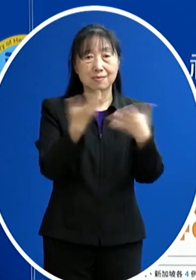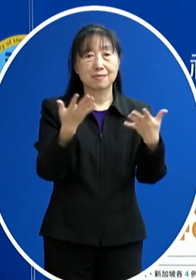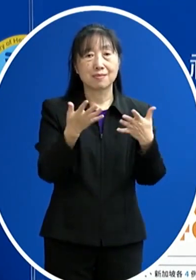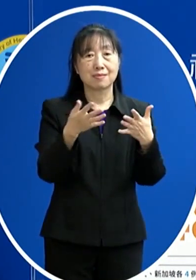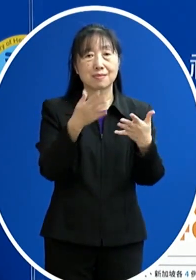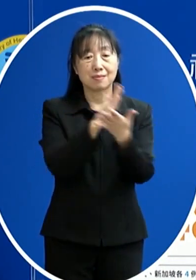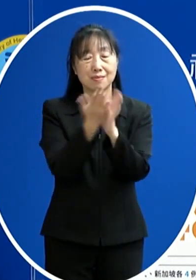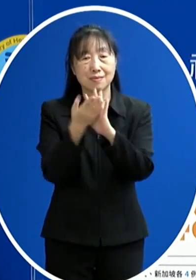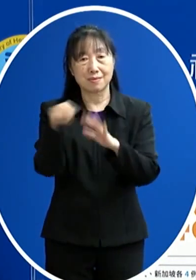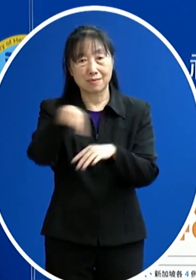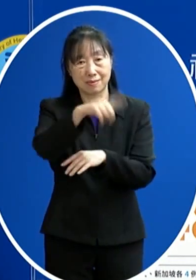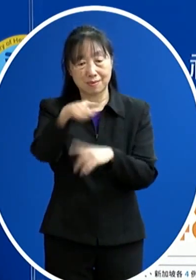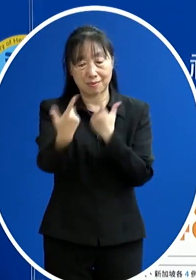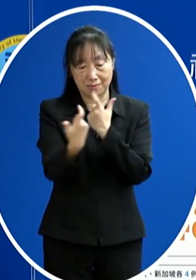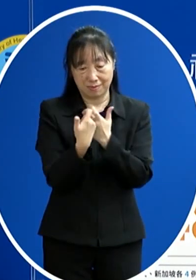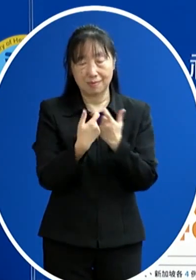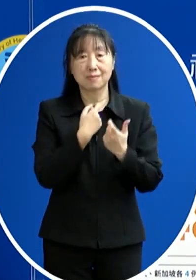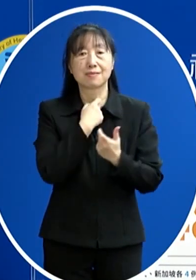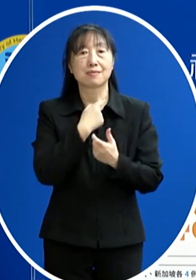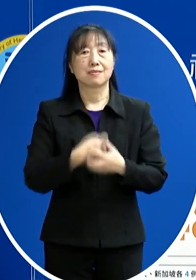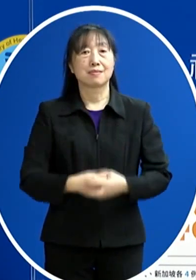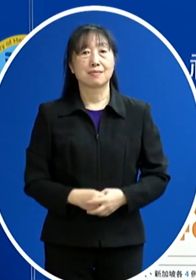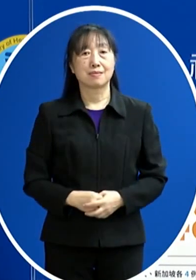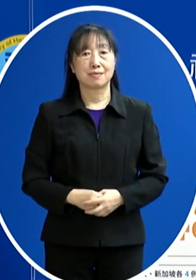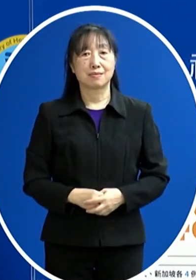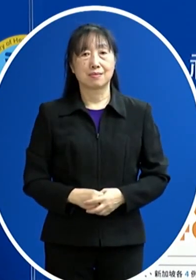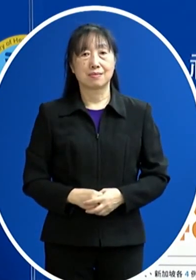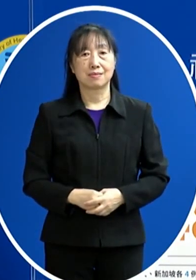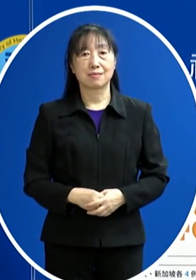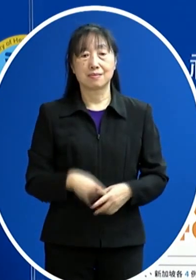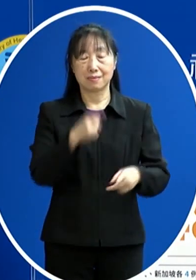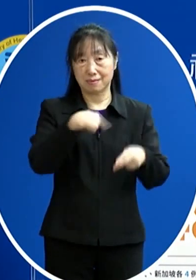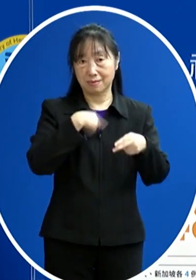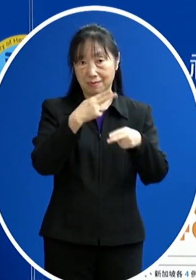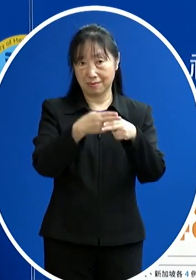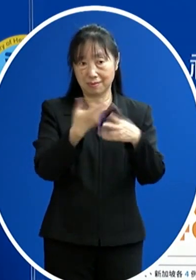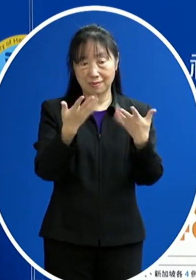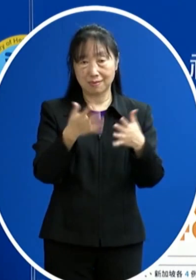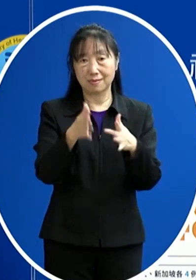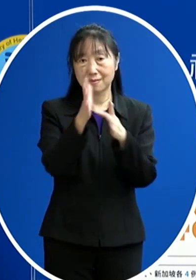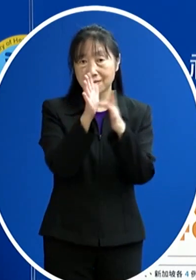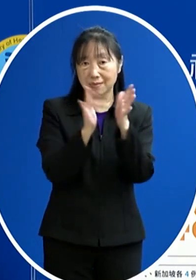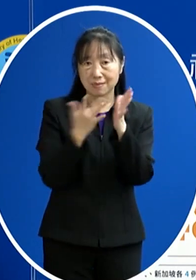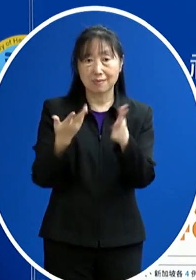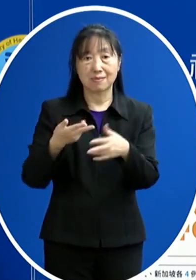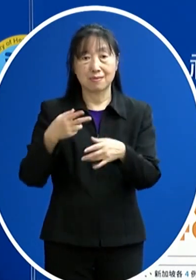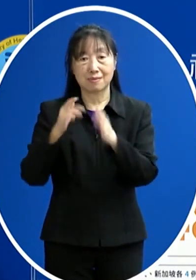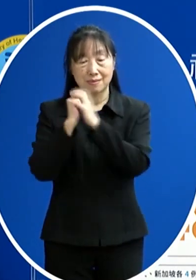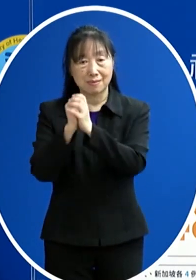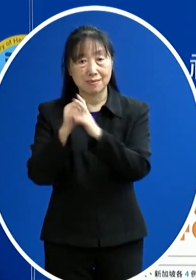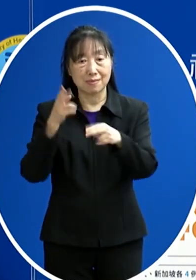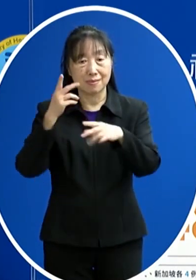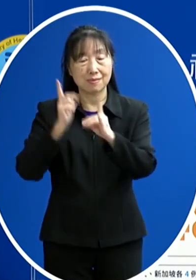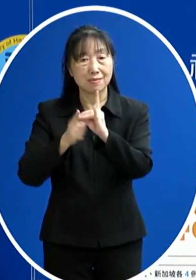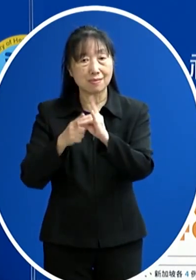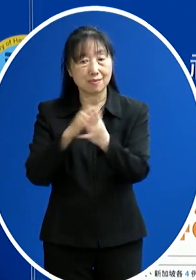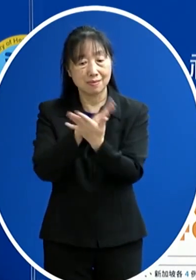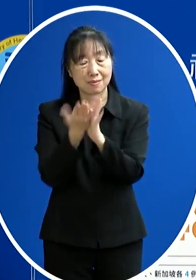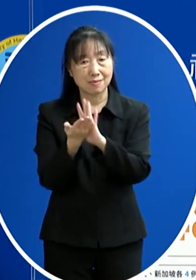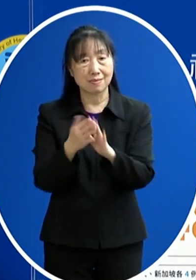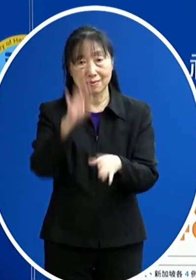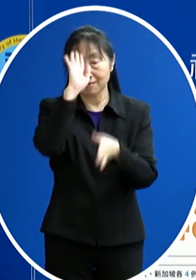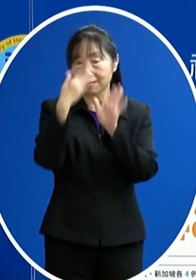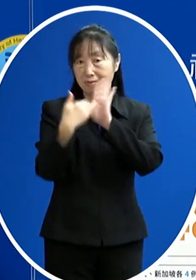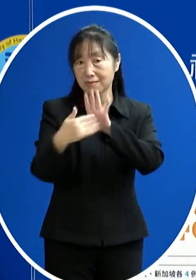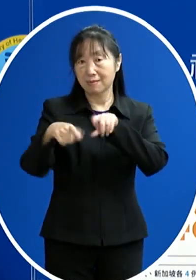等等，大家一起来配合。那宗教集会的活动有一些防疫措施，我想在这里要先跟大家做一个